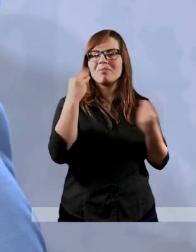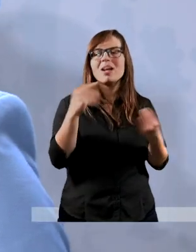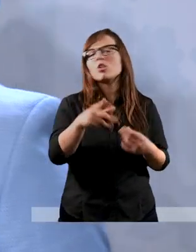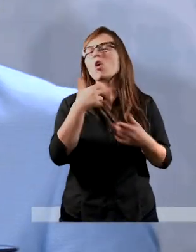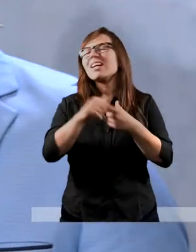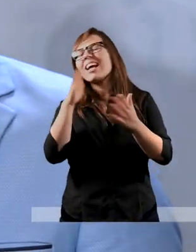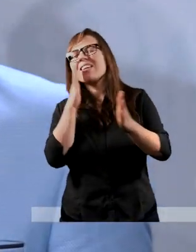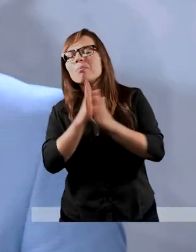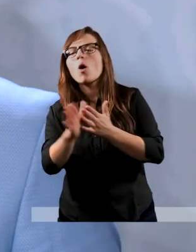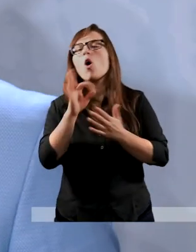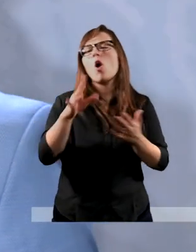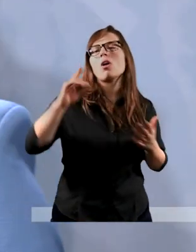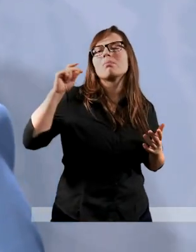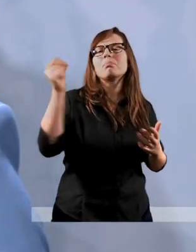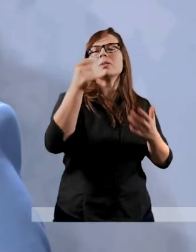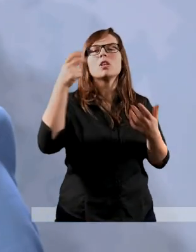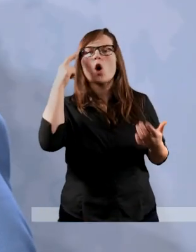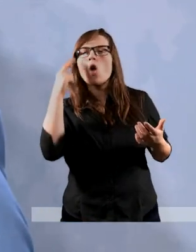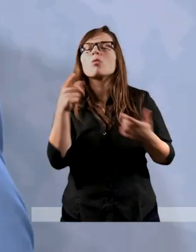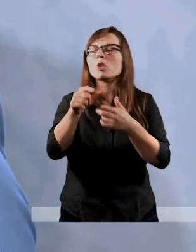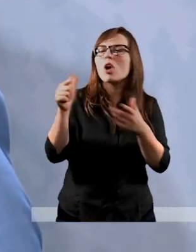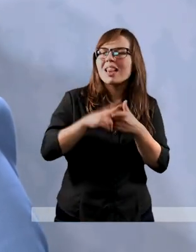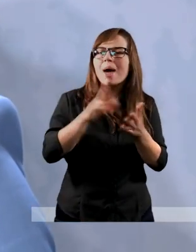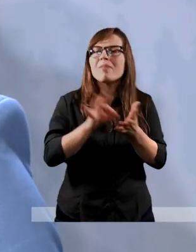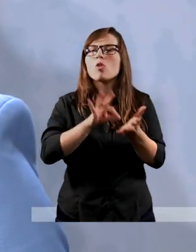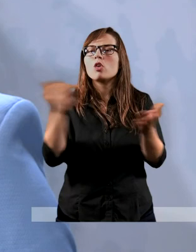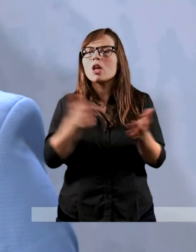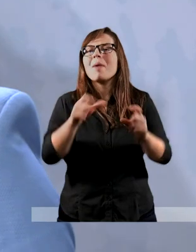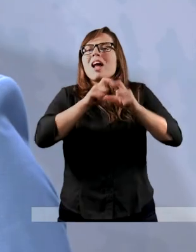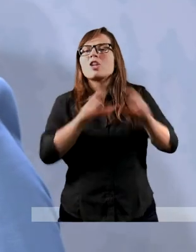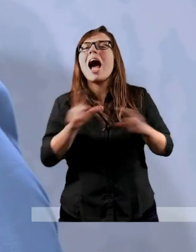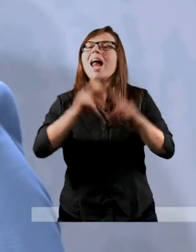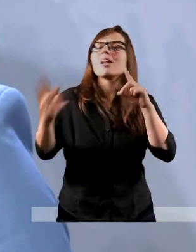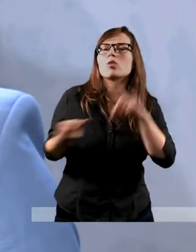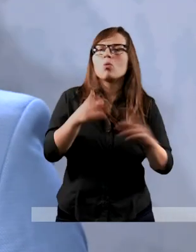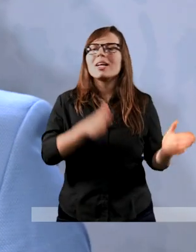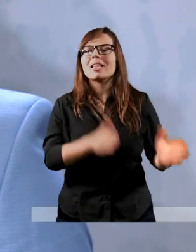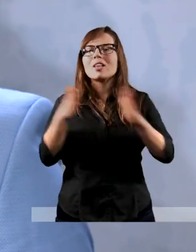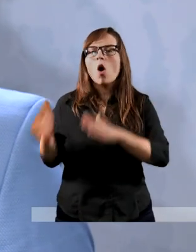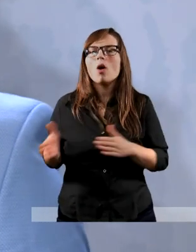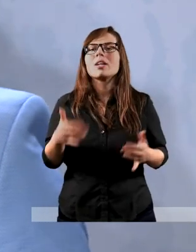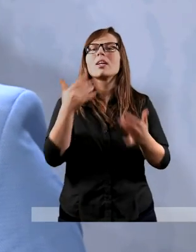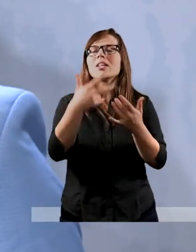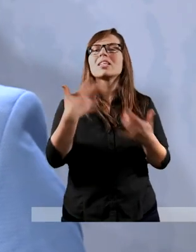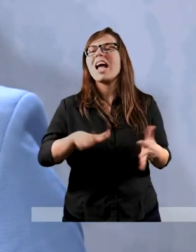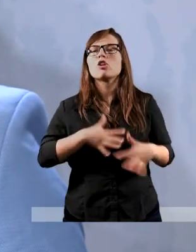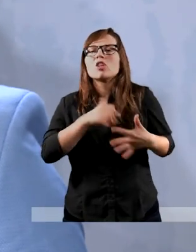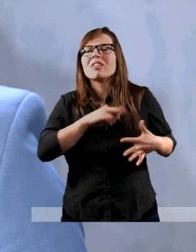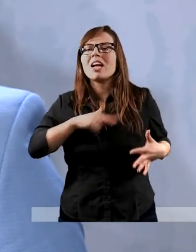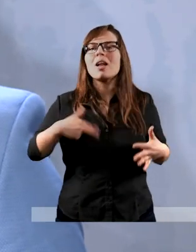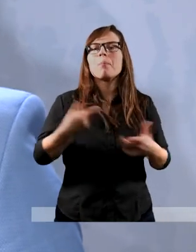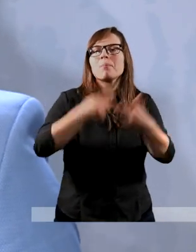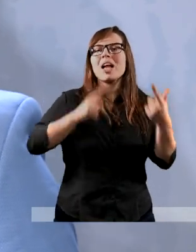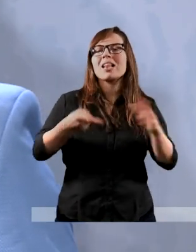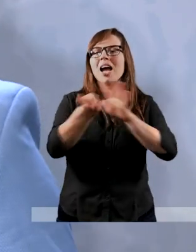proste, żeby to wszystko od tak zrozumieć. Na to na pewno trzeba czasu, ale też z drugiej strony nie dziwcie się nam, że